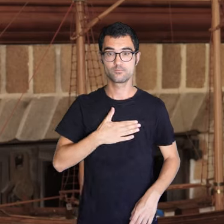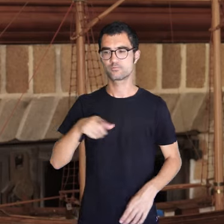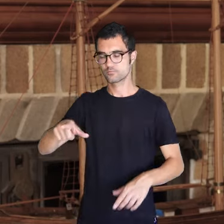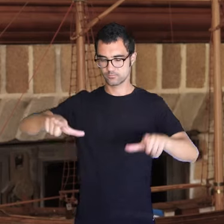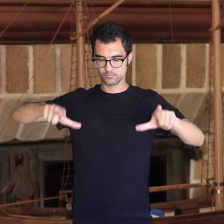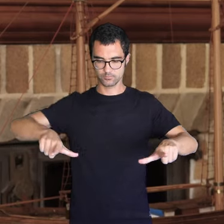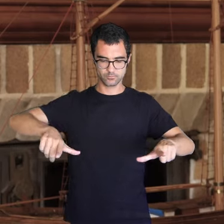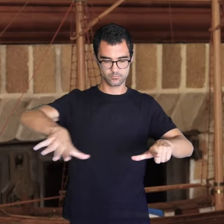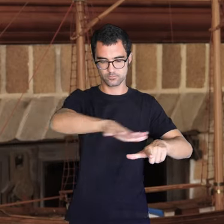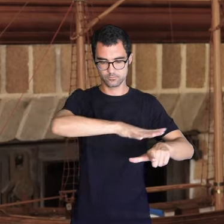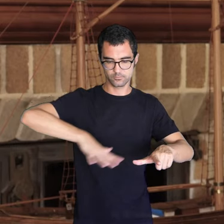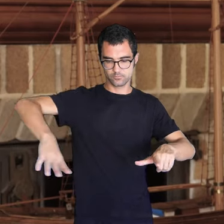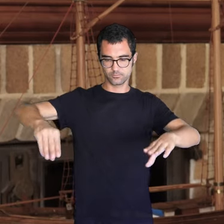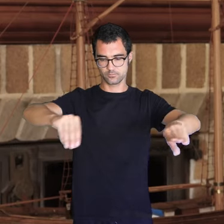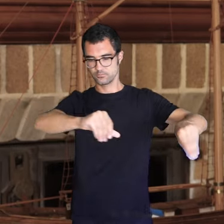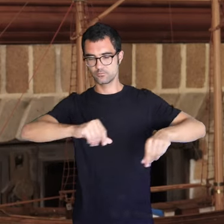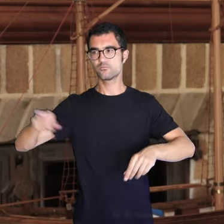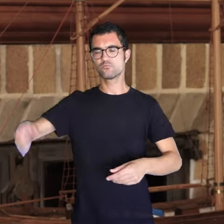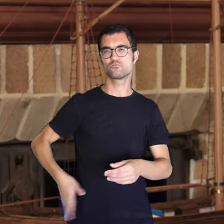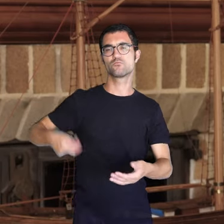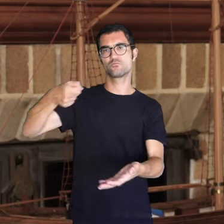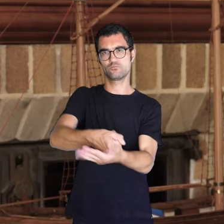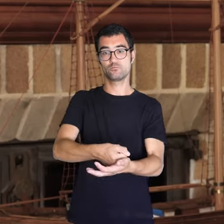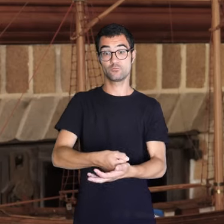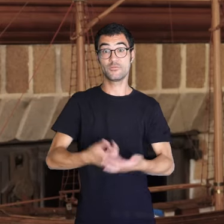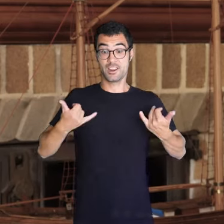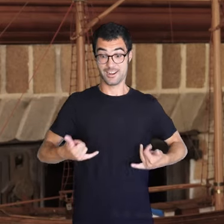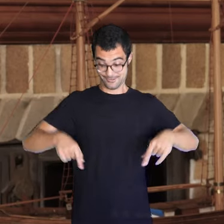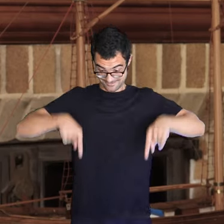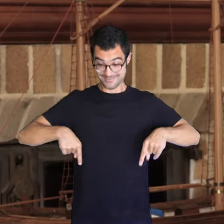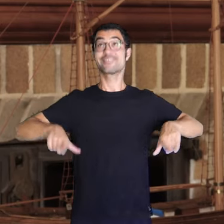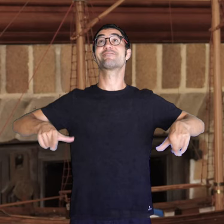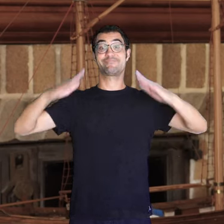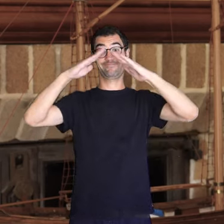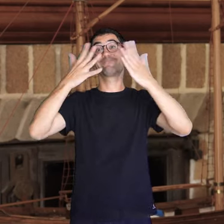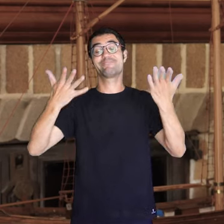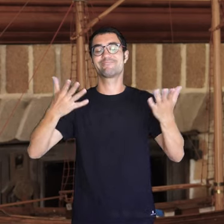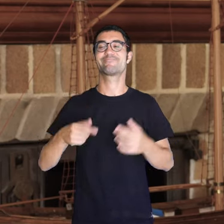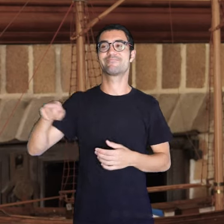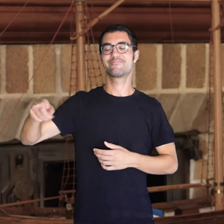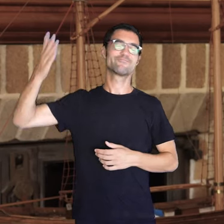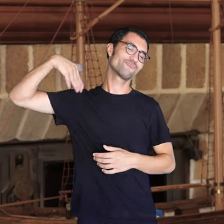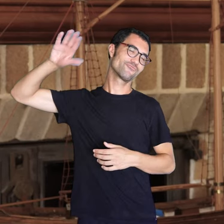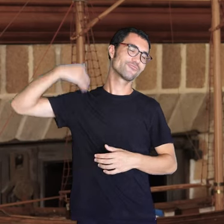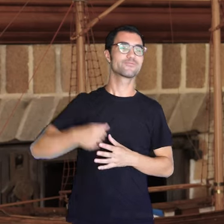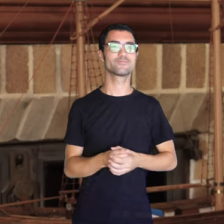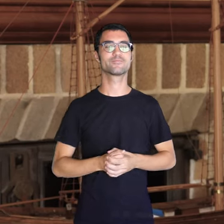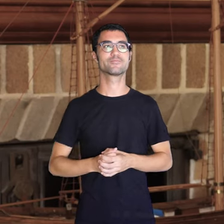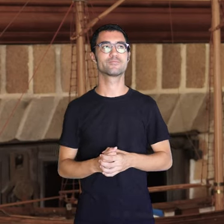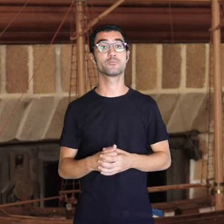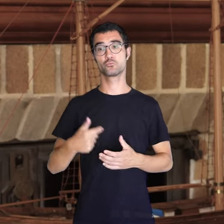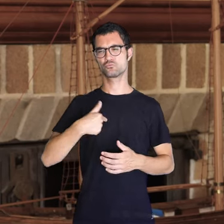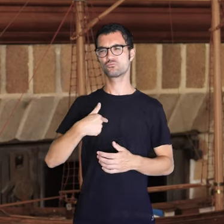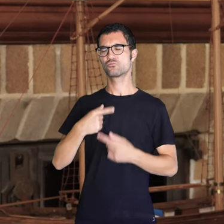un solar que havien comprat, precisament és aquí on està ma mare, i ja vaig proposar